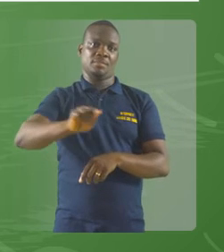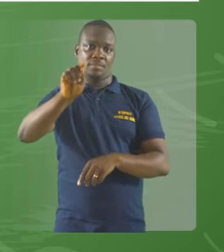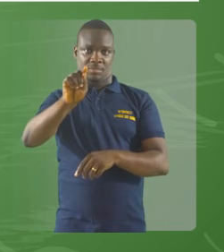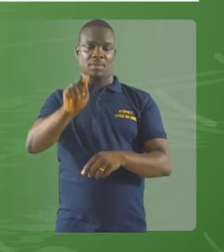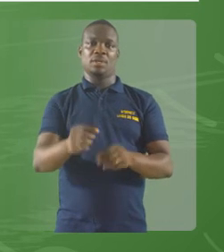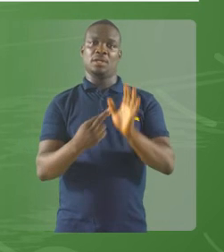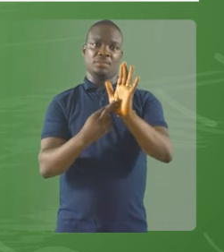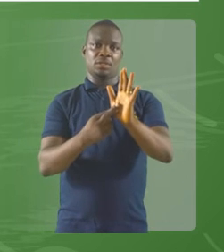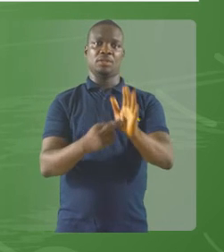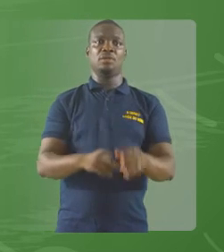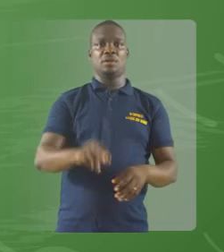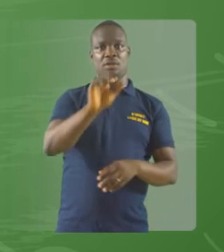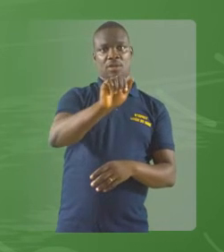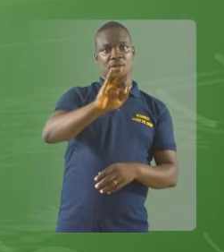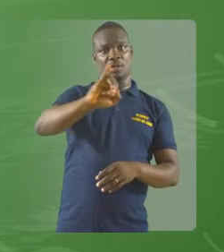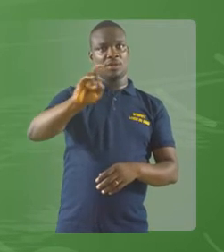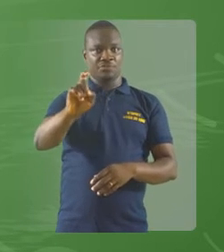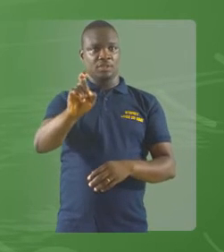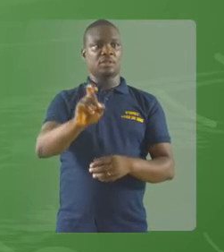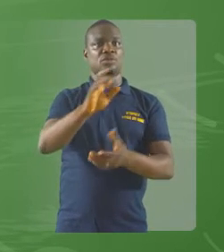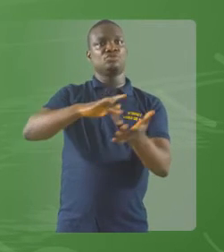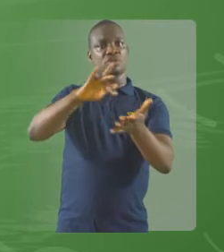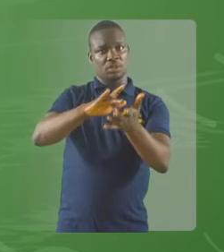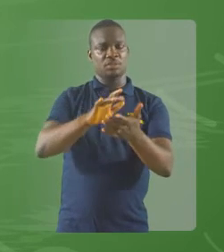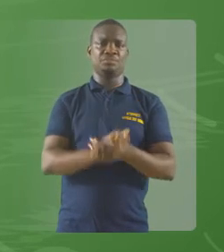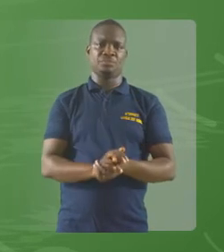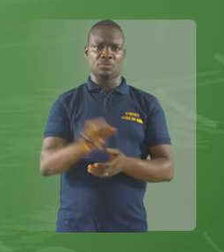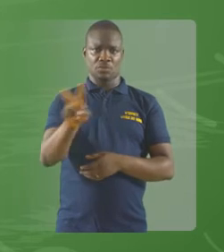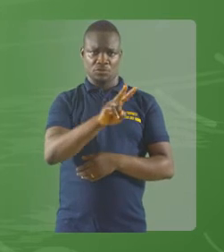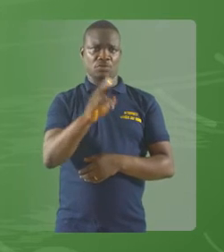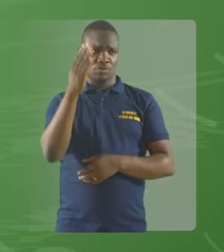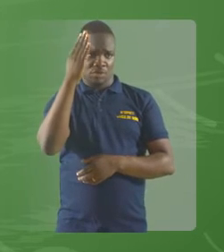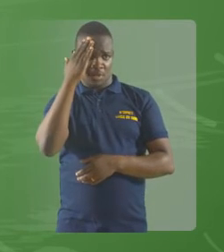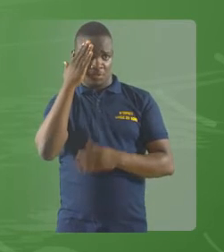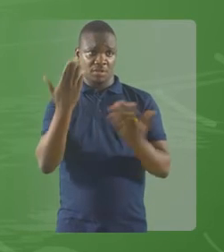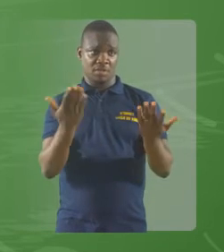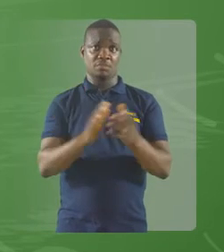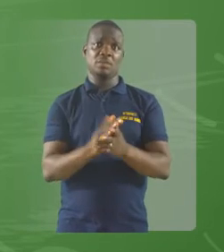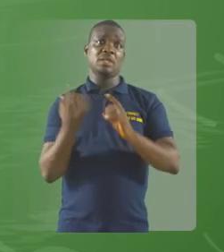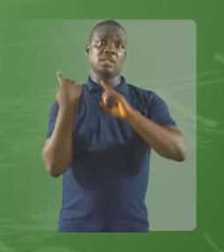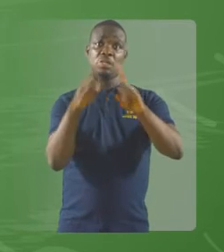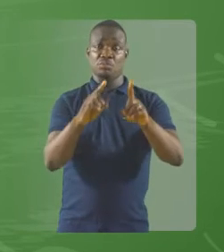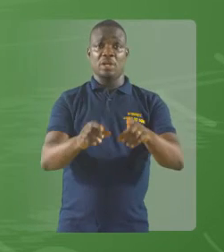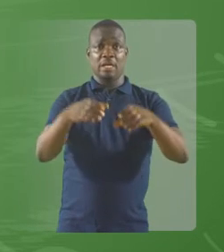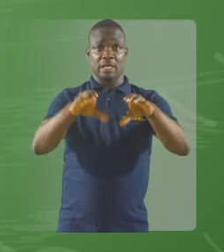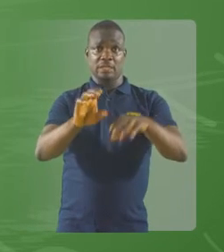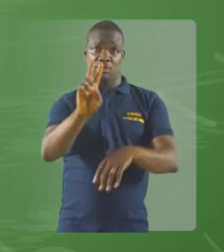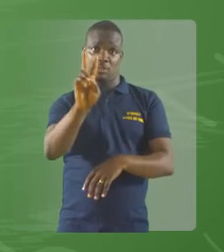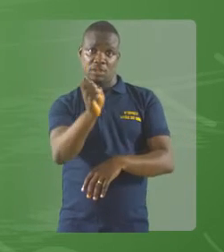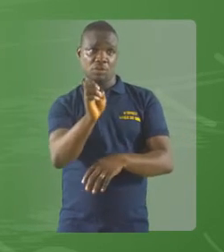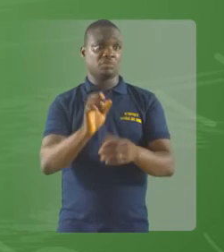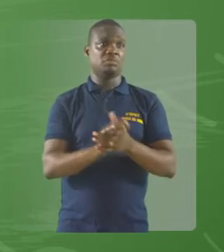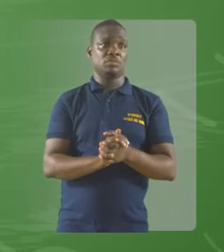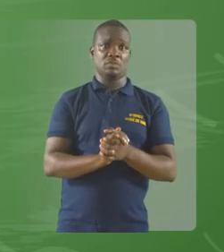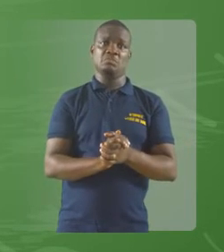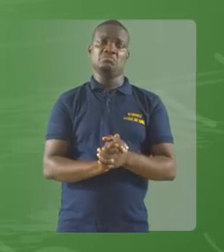centre. Vous n'êtes pas sans ignorer, depuis la classe de seconde, que